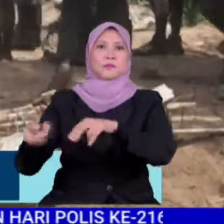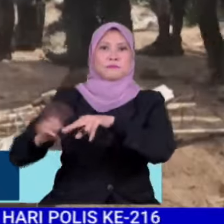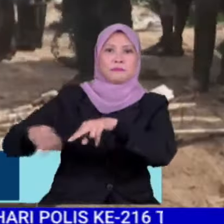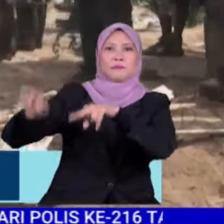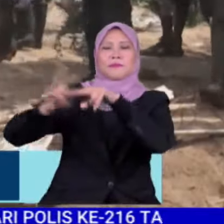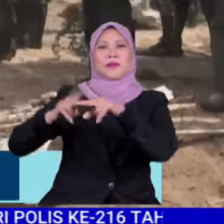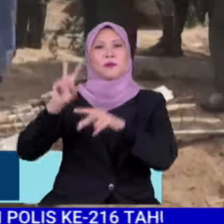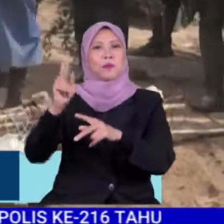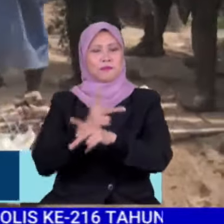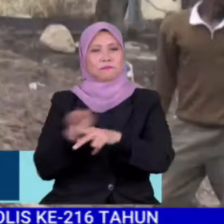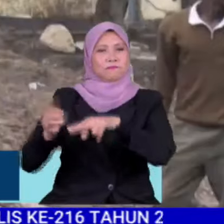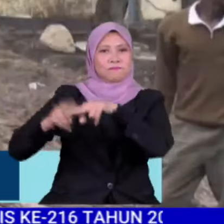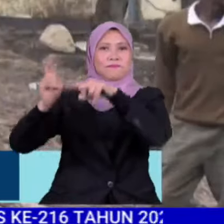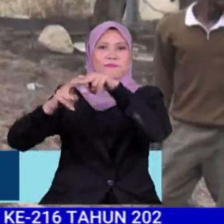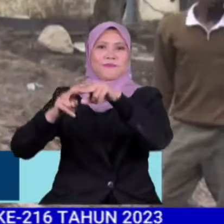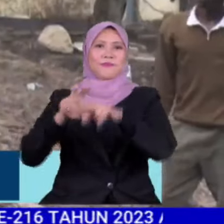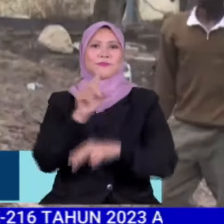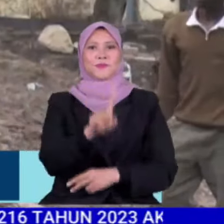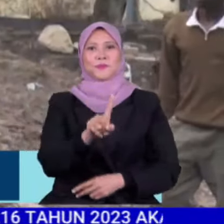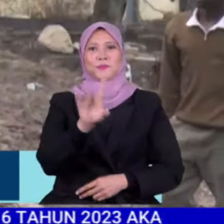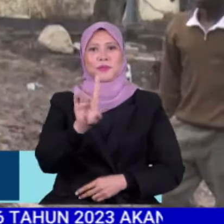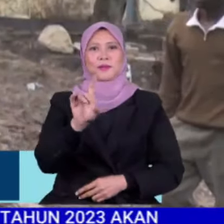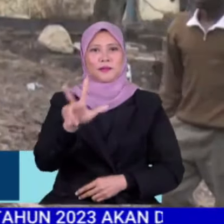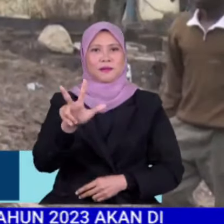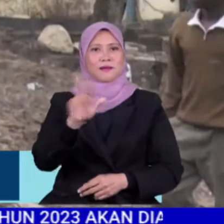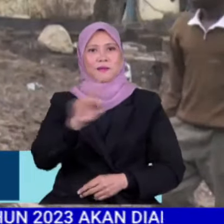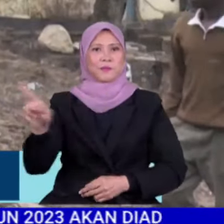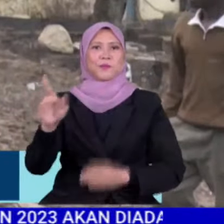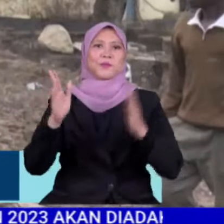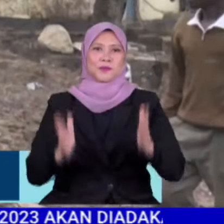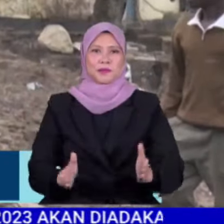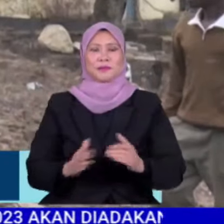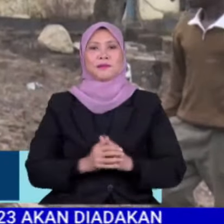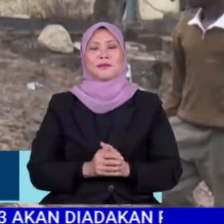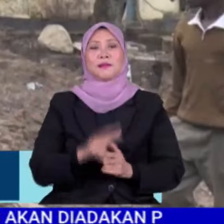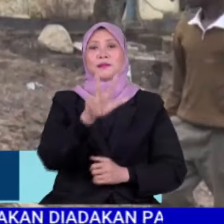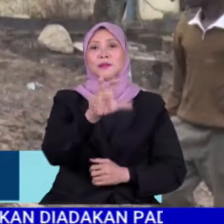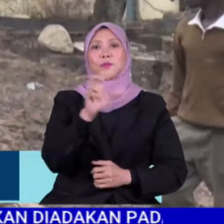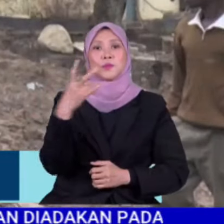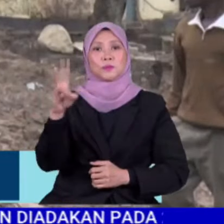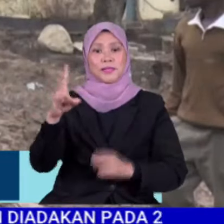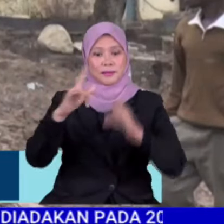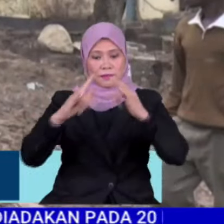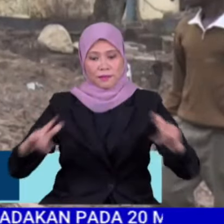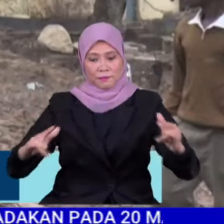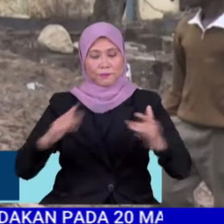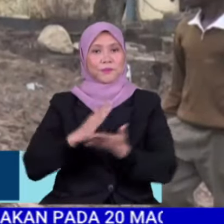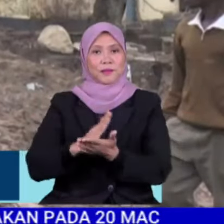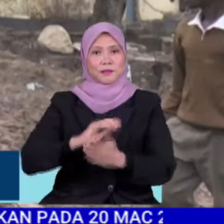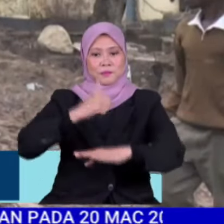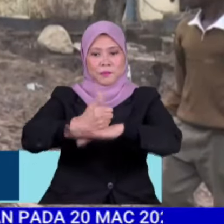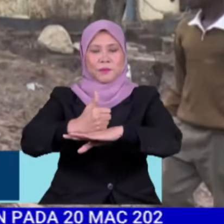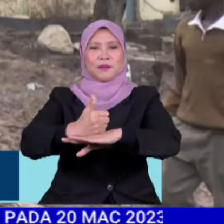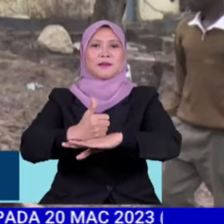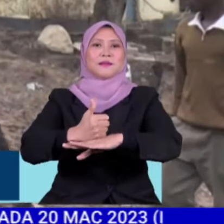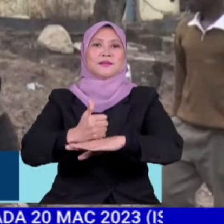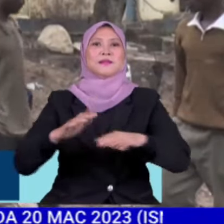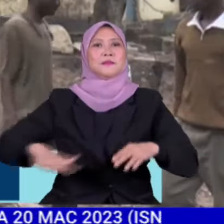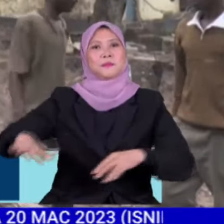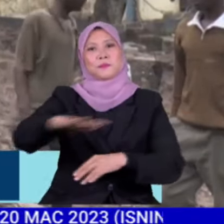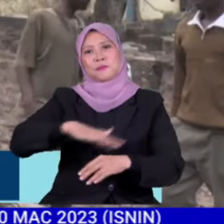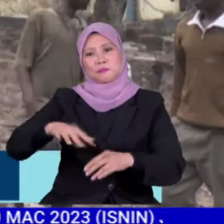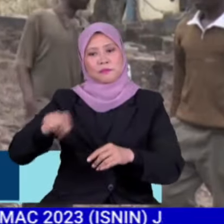lebih 2 kali ganda kepada 183 ribu orang. 317 kem sementara telah didirikan di seluruh